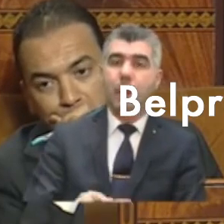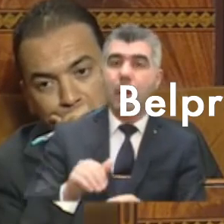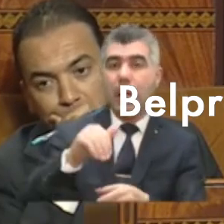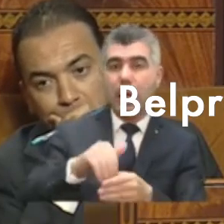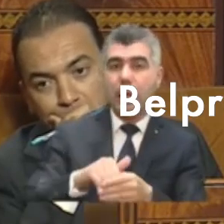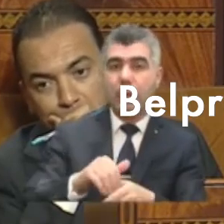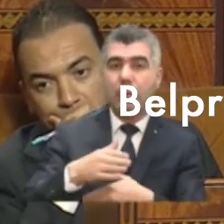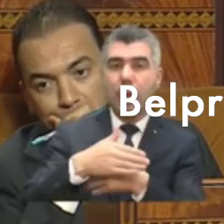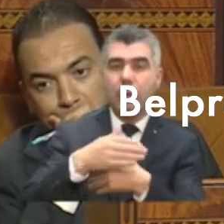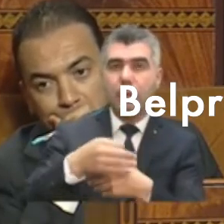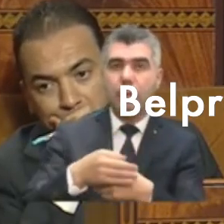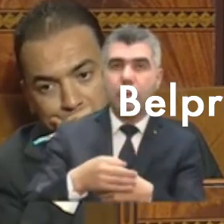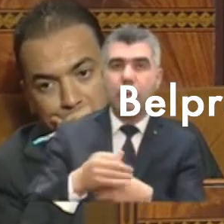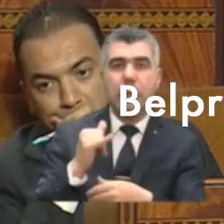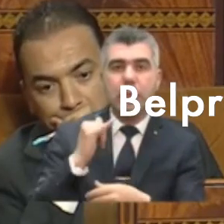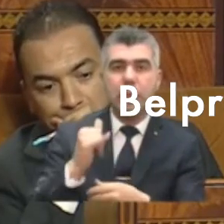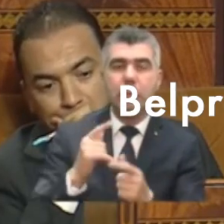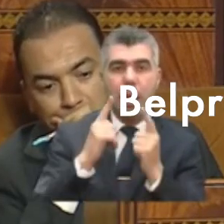التجمعي